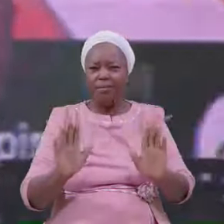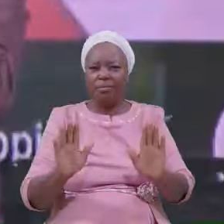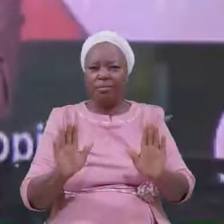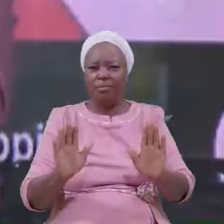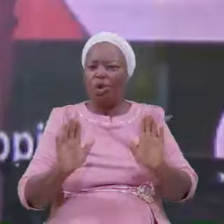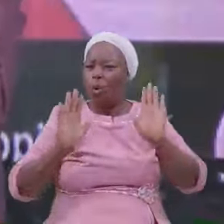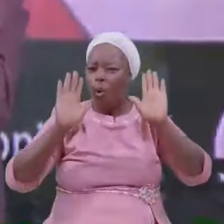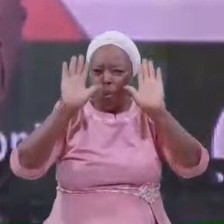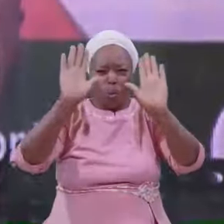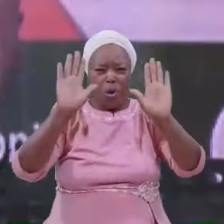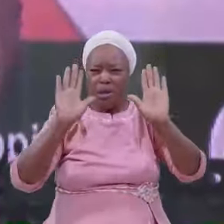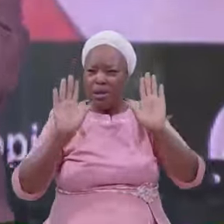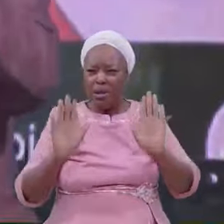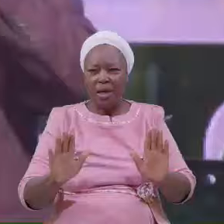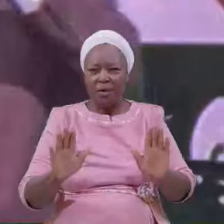Spectacular. Sobrang grabe.